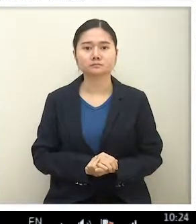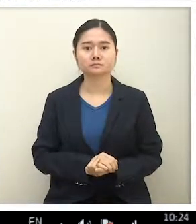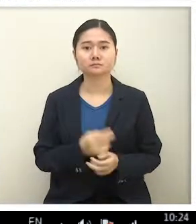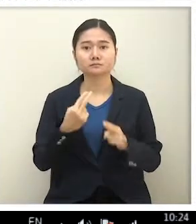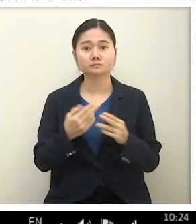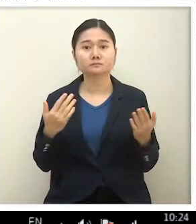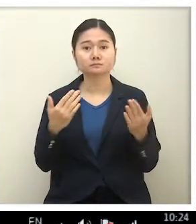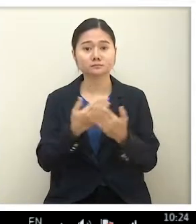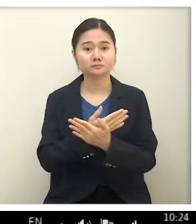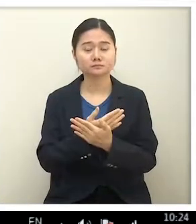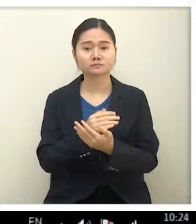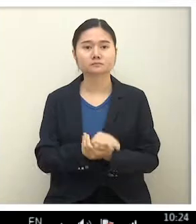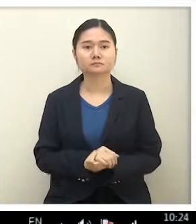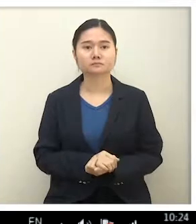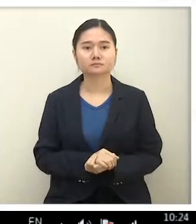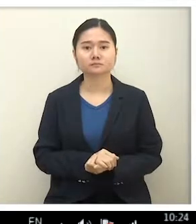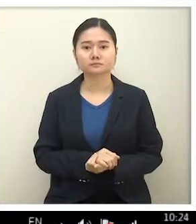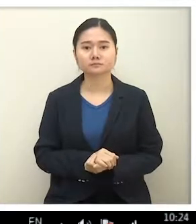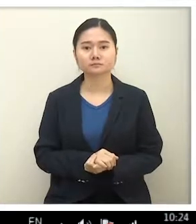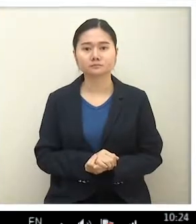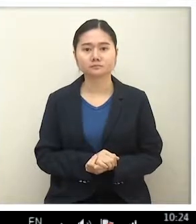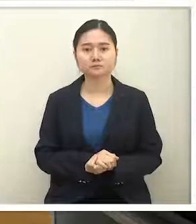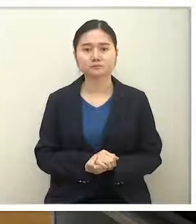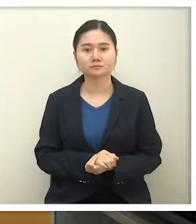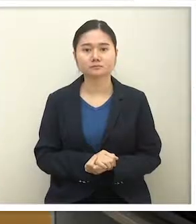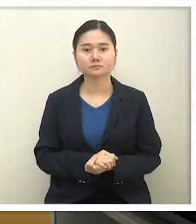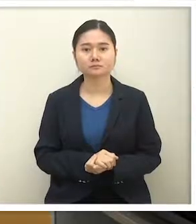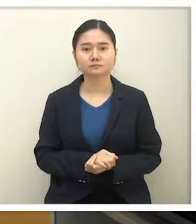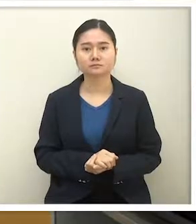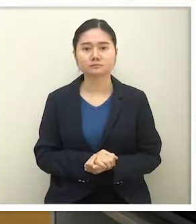เปลี่ยนชื่อที่เลเยอร์เดี๋ยวแป๊บนึงนะครับ